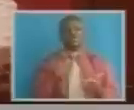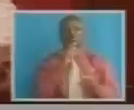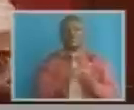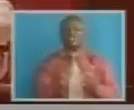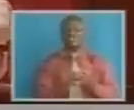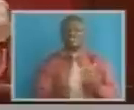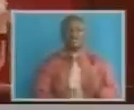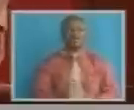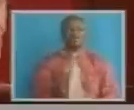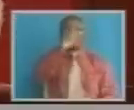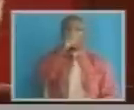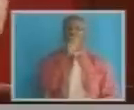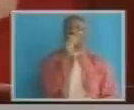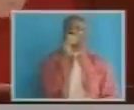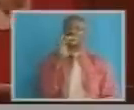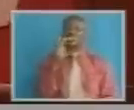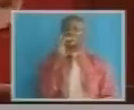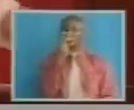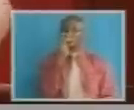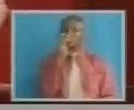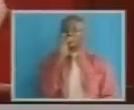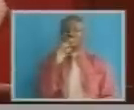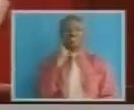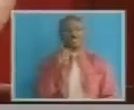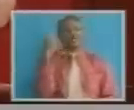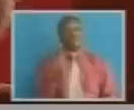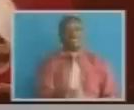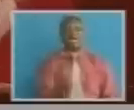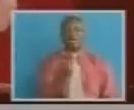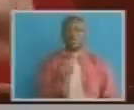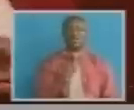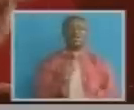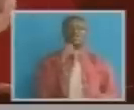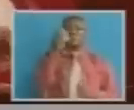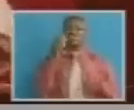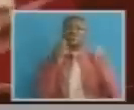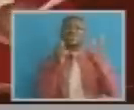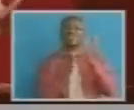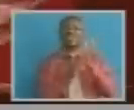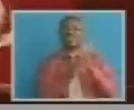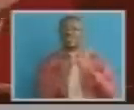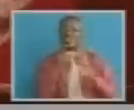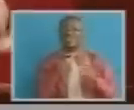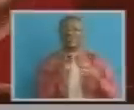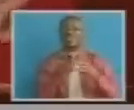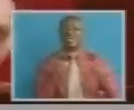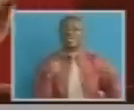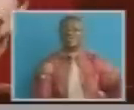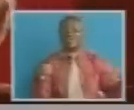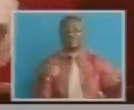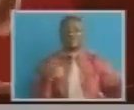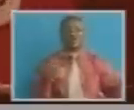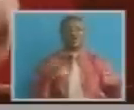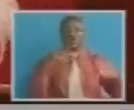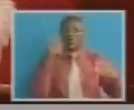milioni 20 lakini wanapiga Kura milioni e hatuwezi kuona kwamba huenda hii Pia inaweza ikawa inaathiri Watu kutoenda